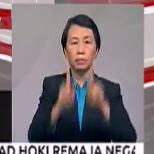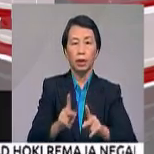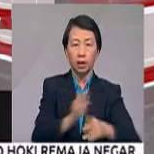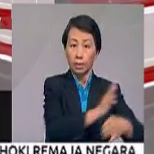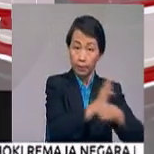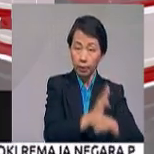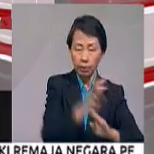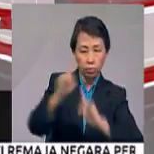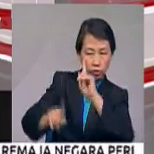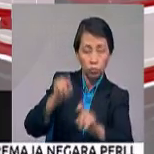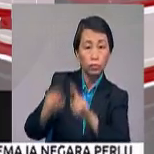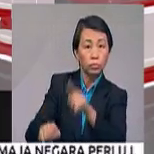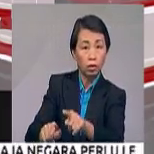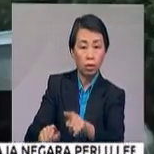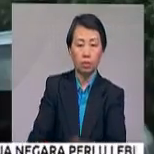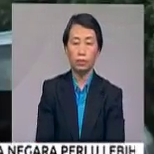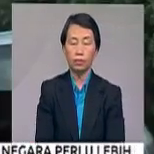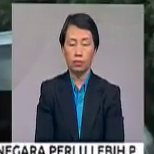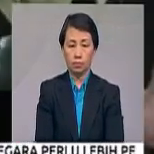pembelaan.